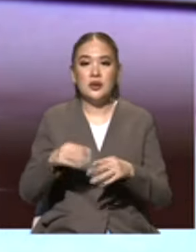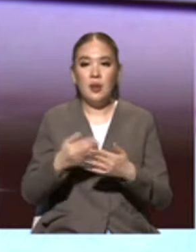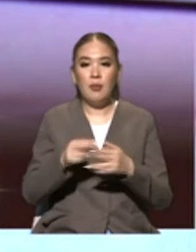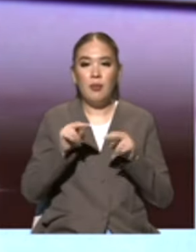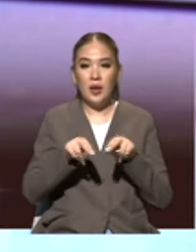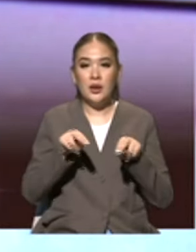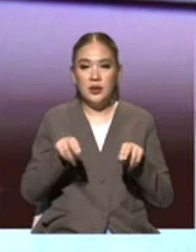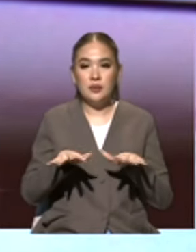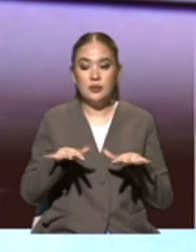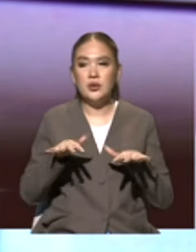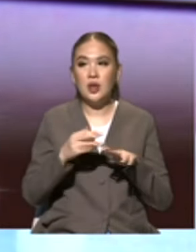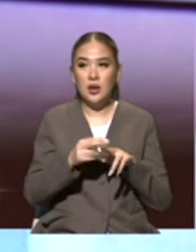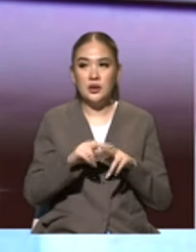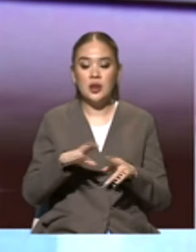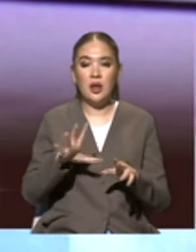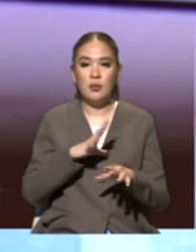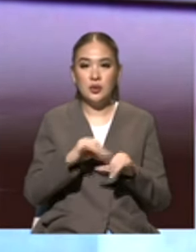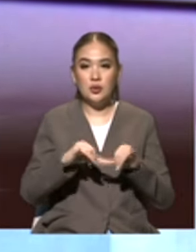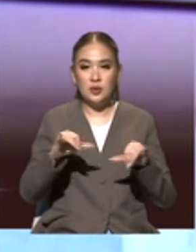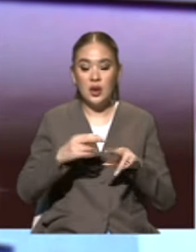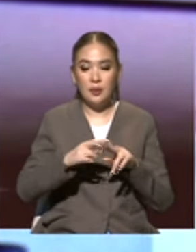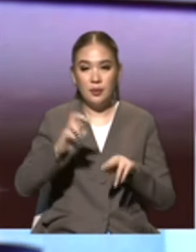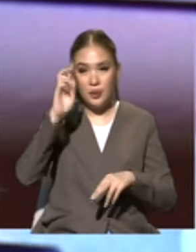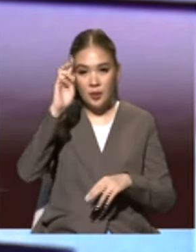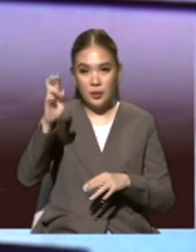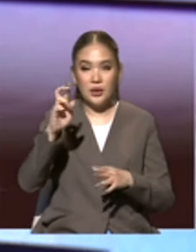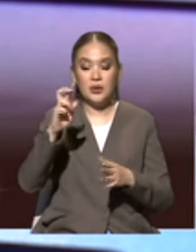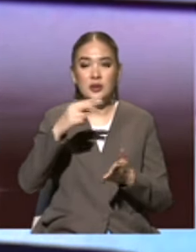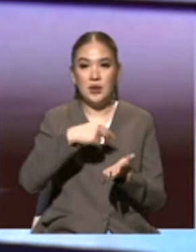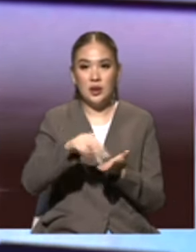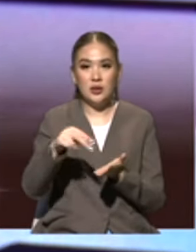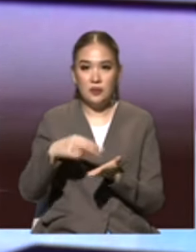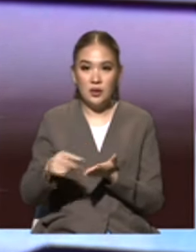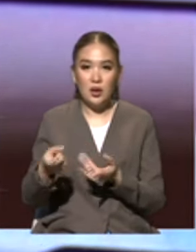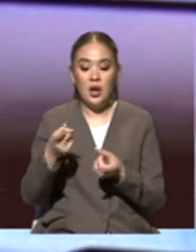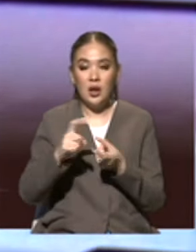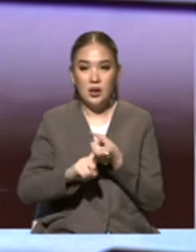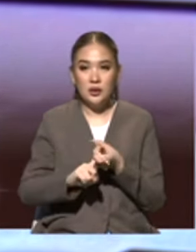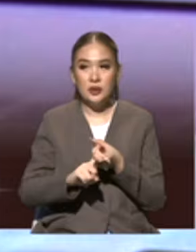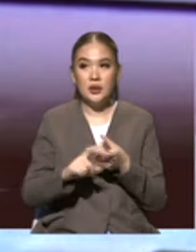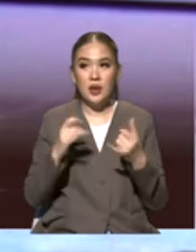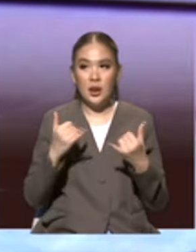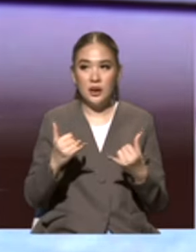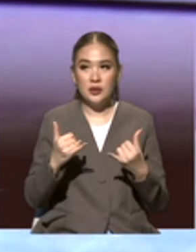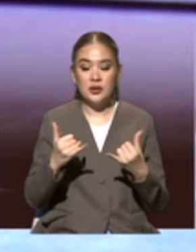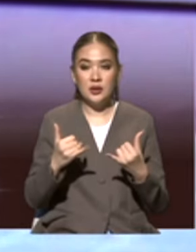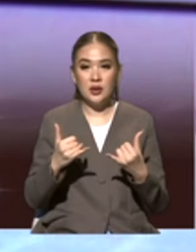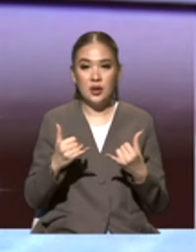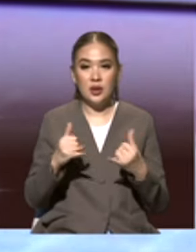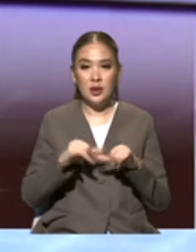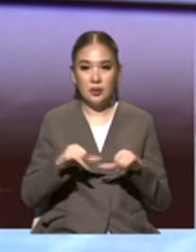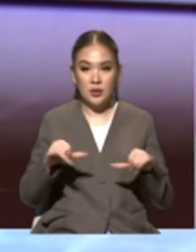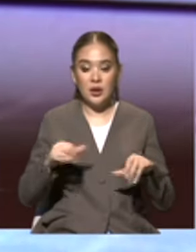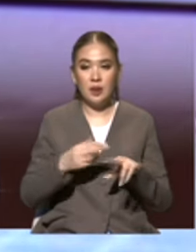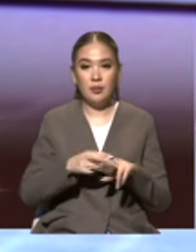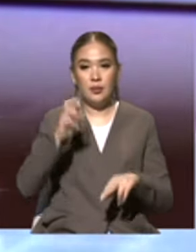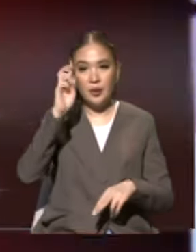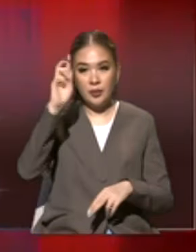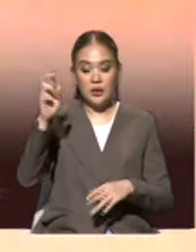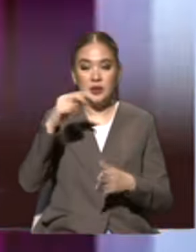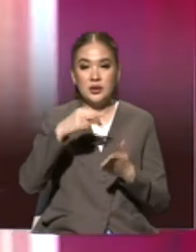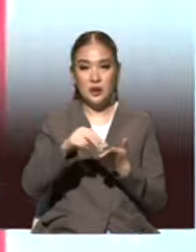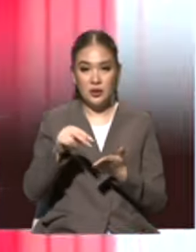мәжіліс шеңберінде кеңейтіліп отыр. Яғни мемлекеттік сатып алуға қатысты шектеулердің аясы бүгінгі таңда кеңейтіліп, мемлекеттік сатып алуға